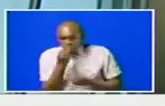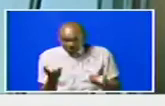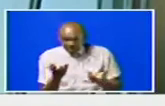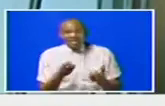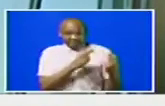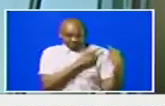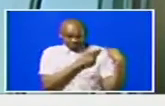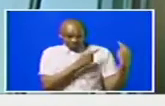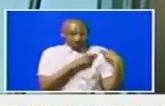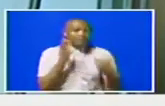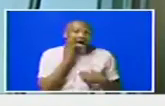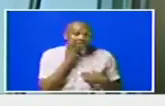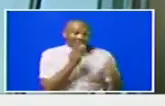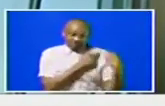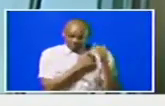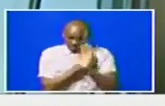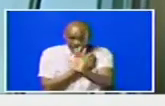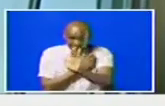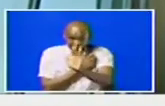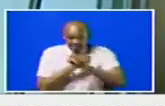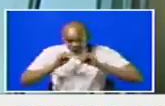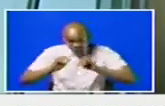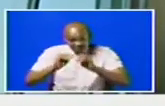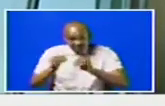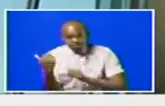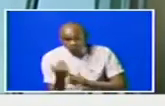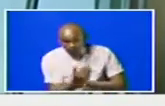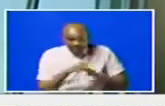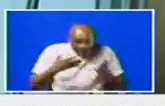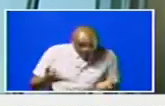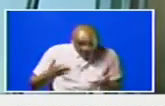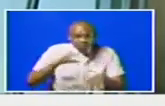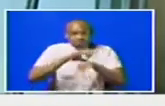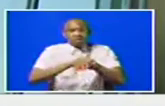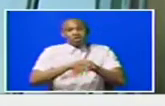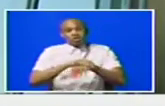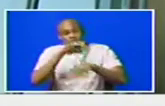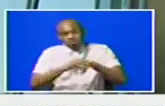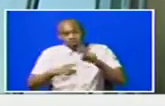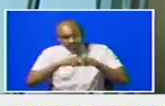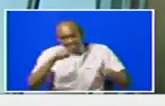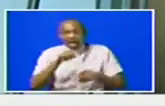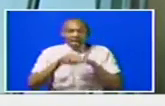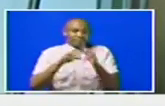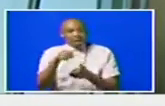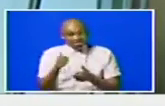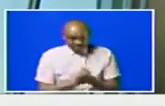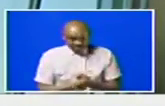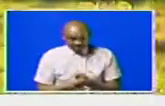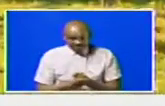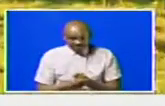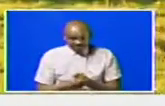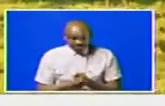of the mother to teach the cubs on how to kill their predators, their